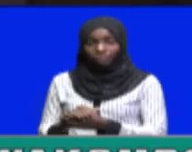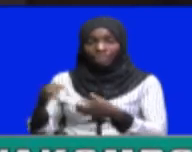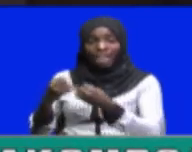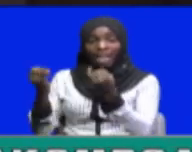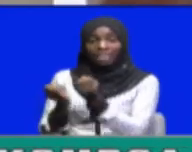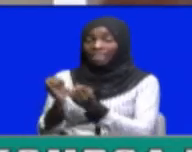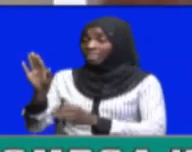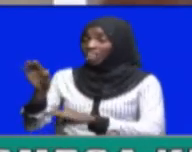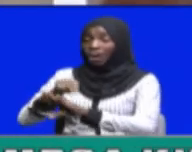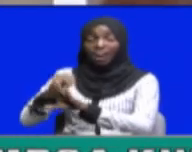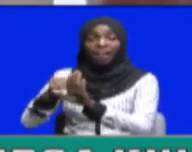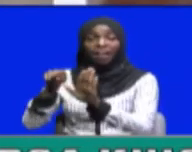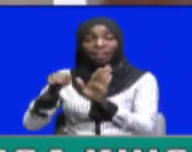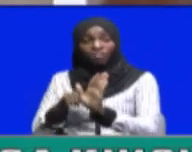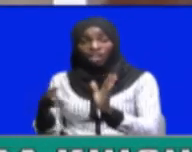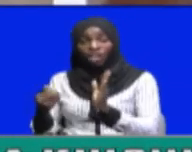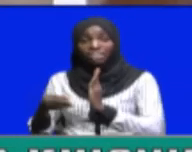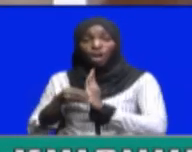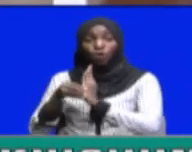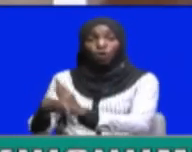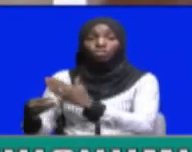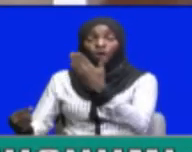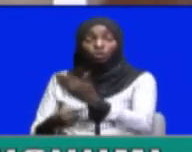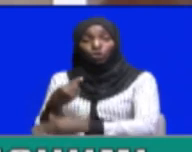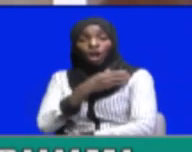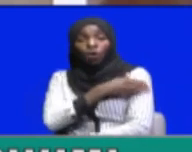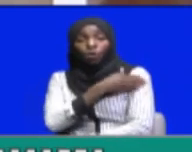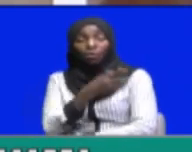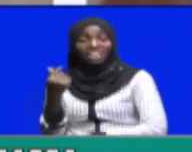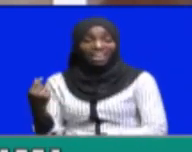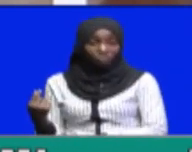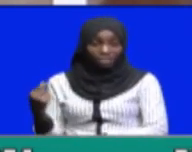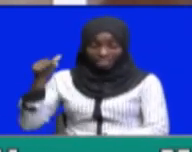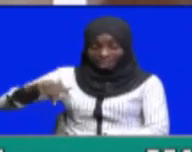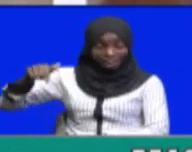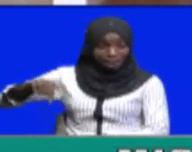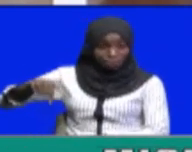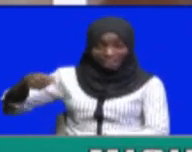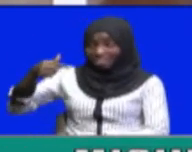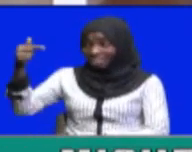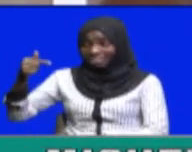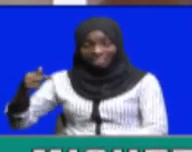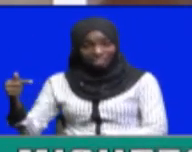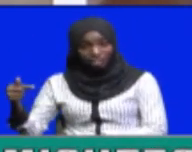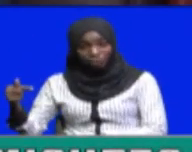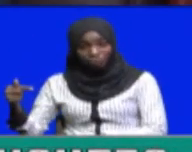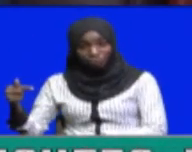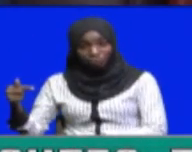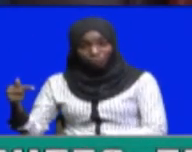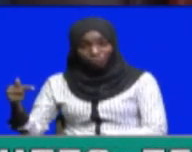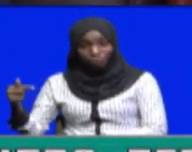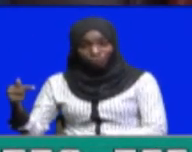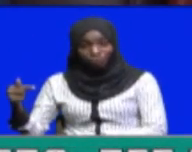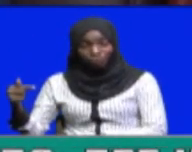ya Kiafrika inayoongoza kutoa huduma za kifedha nchini Tanzania, ambazo kwa sasa huduma hizo